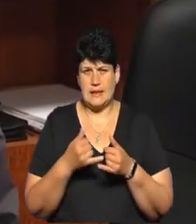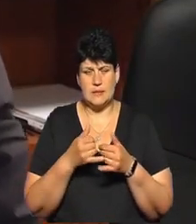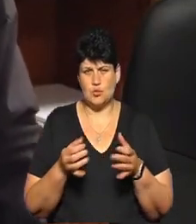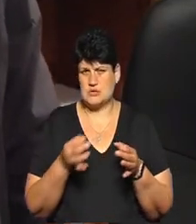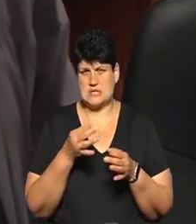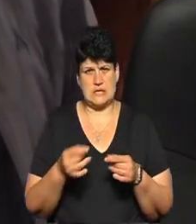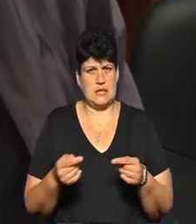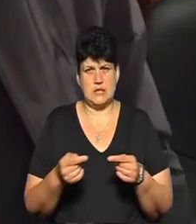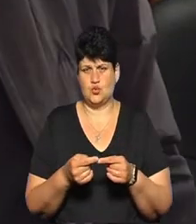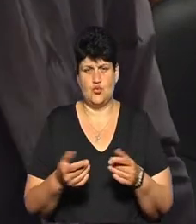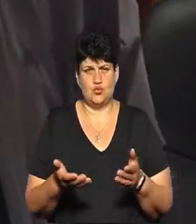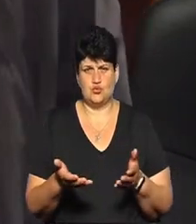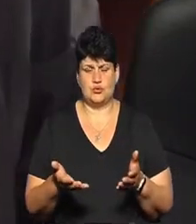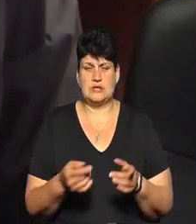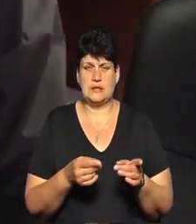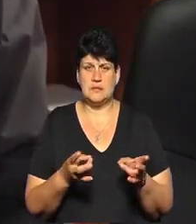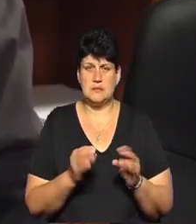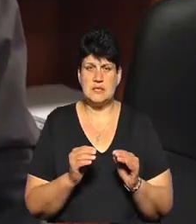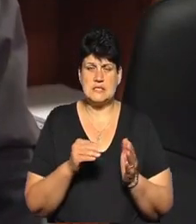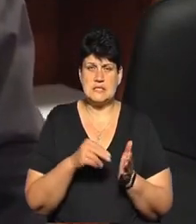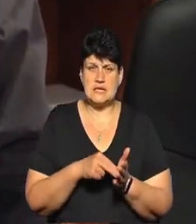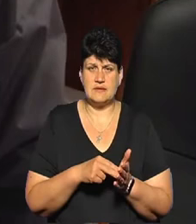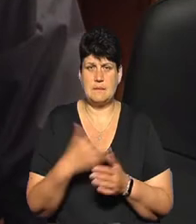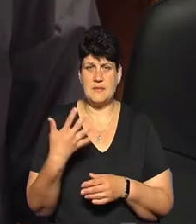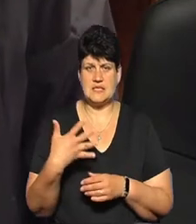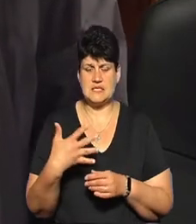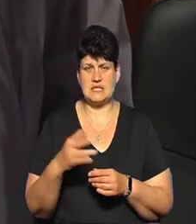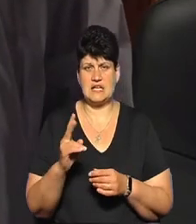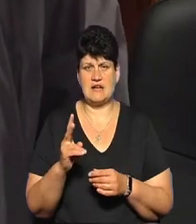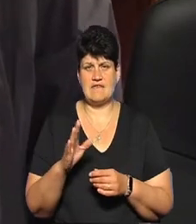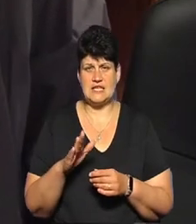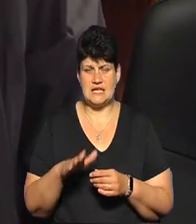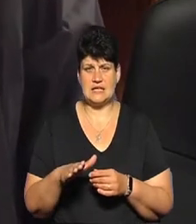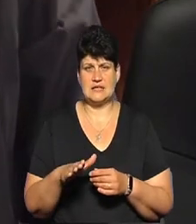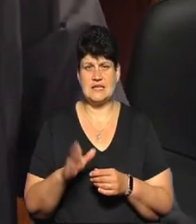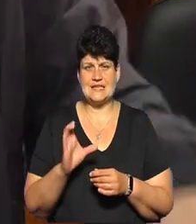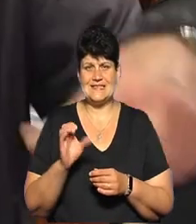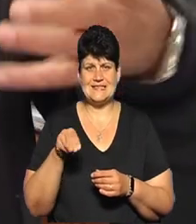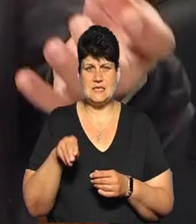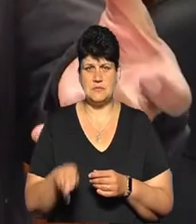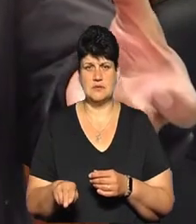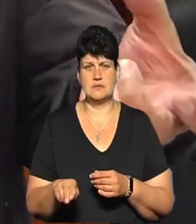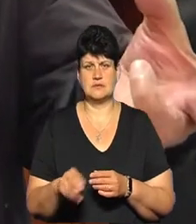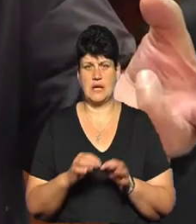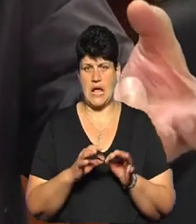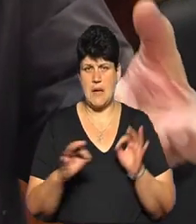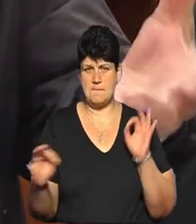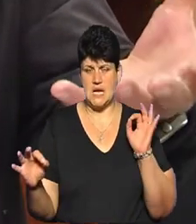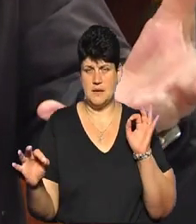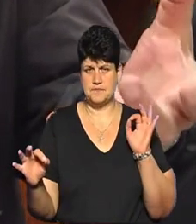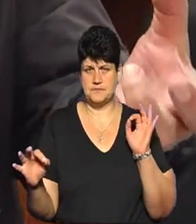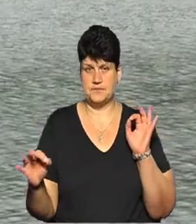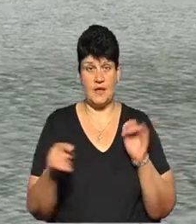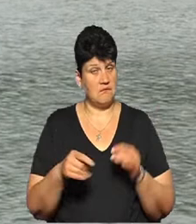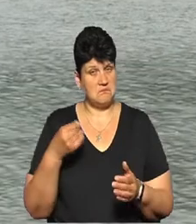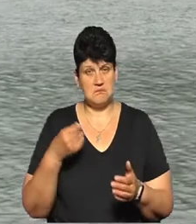там треба ставити 50 квадрат кабель. Сіпований кабель, і він досить дорогий,